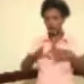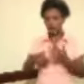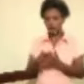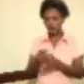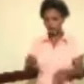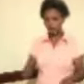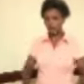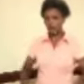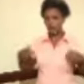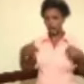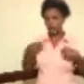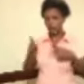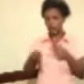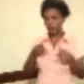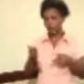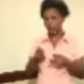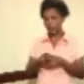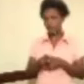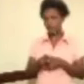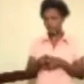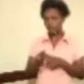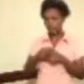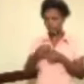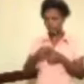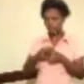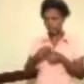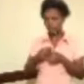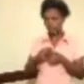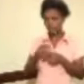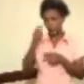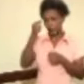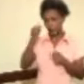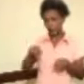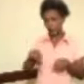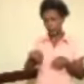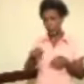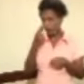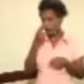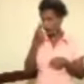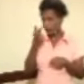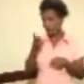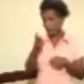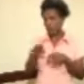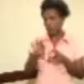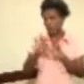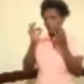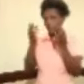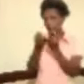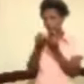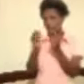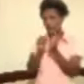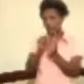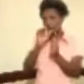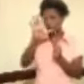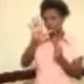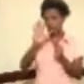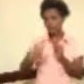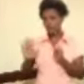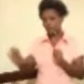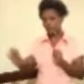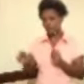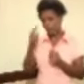voulez, ou vous-même, et pour petit yo. Et recensement, ça permet de nous connaître tout. Si son famille de 5 timounes, de 3 timounes,